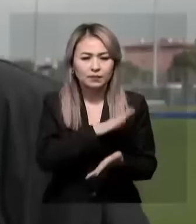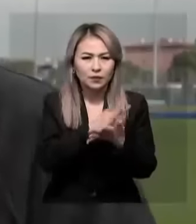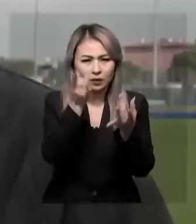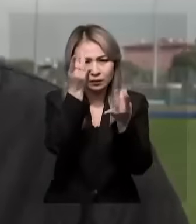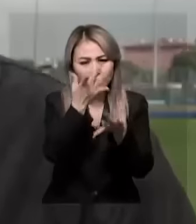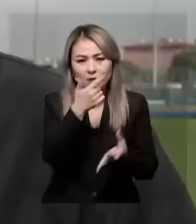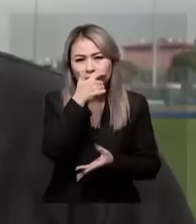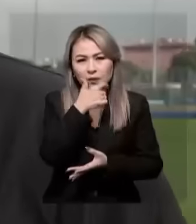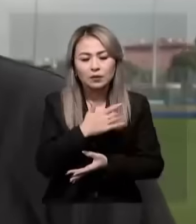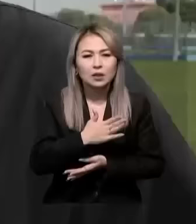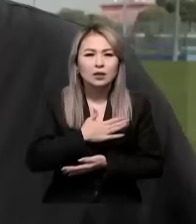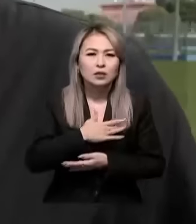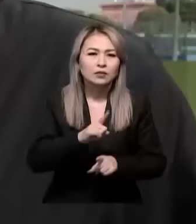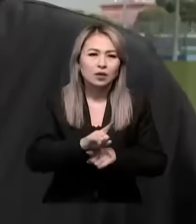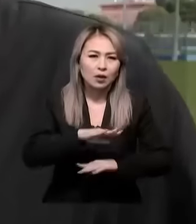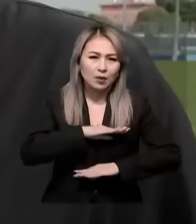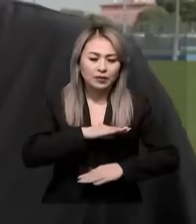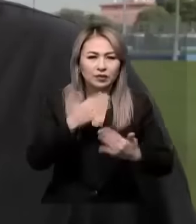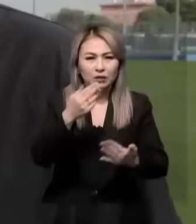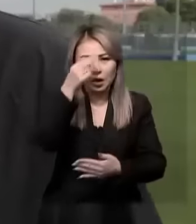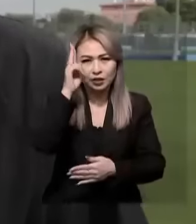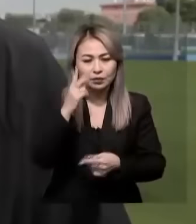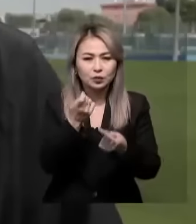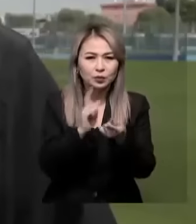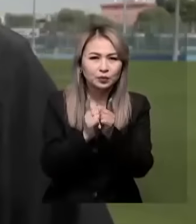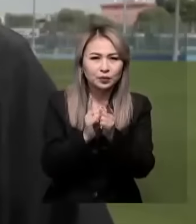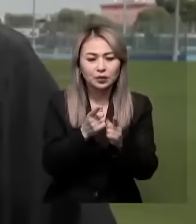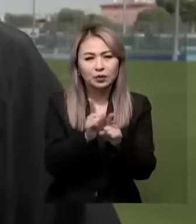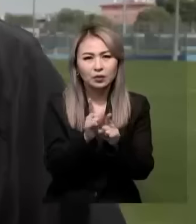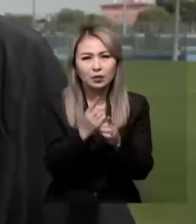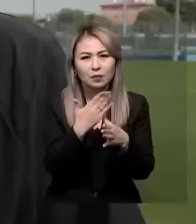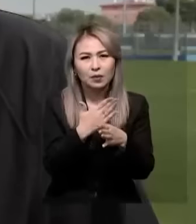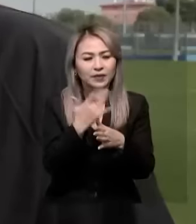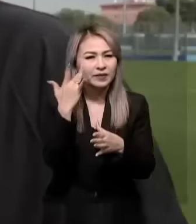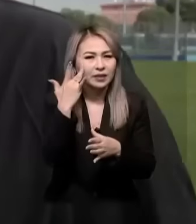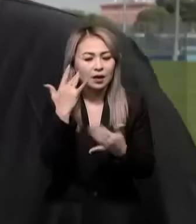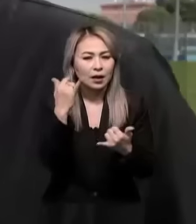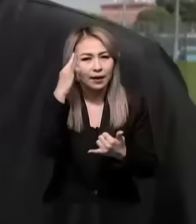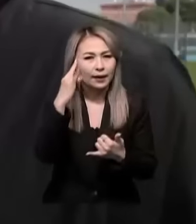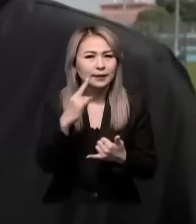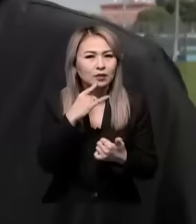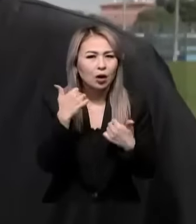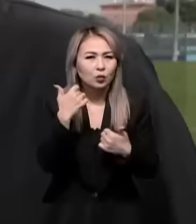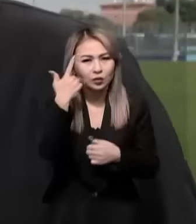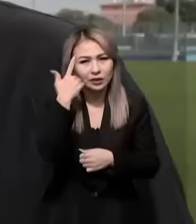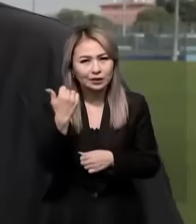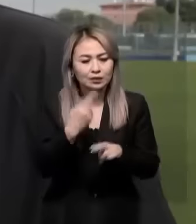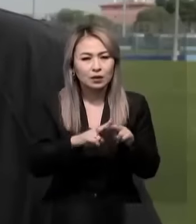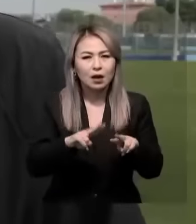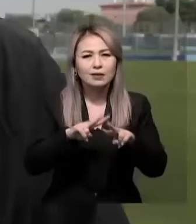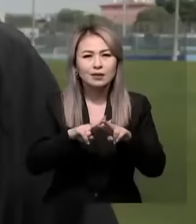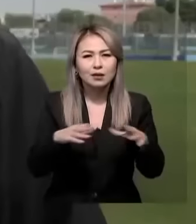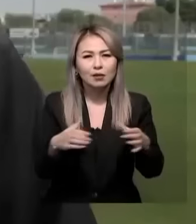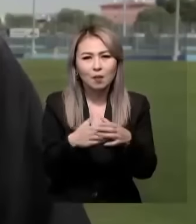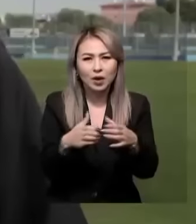сыпайы. Біздің қақпашымыз әзірбайжандық. Аудармамен кейде Абатқа көмектеседі. Қазақстанды жақсы білем. Астана командасының